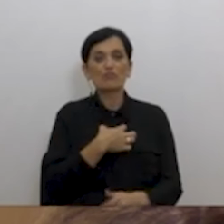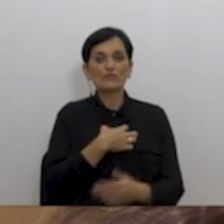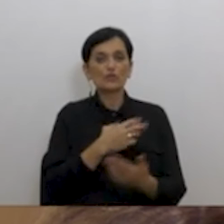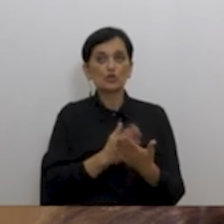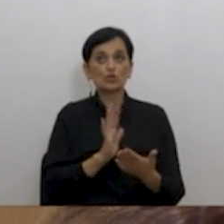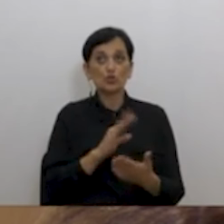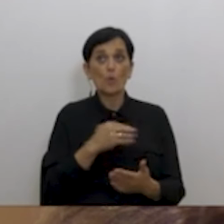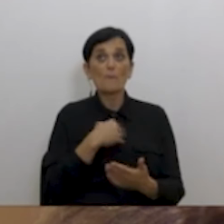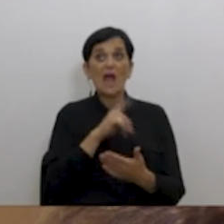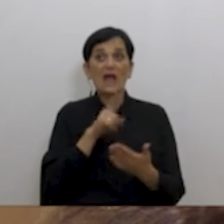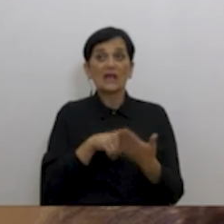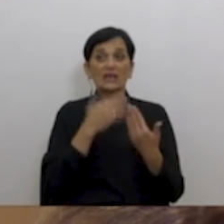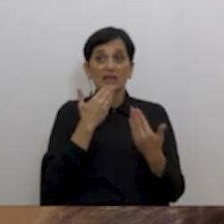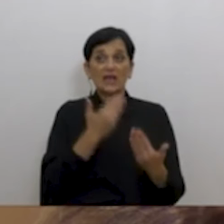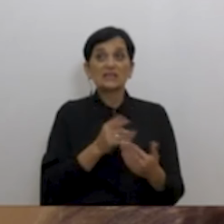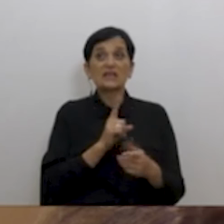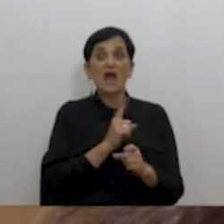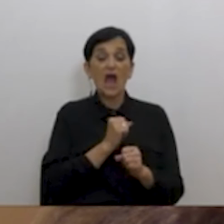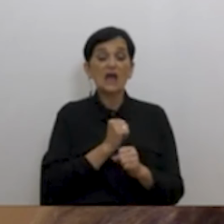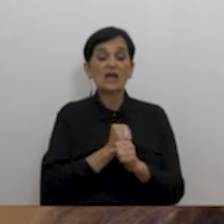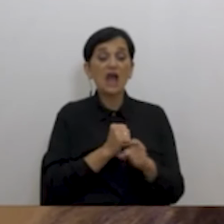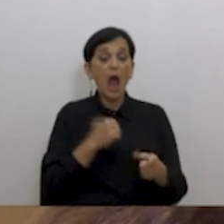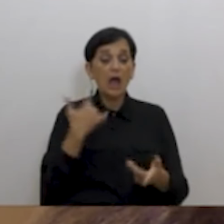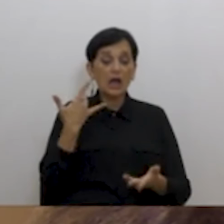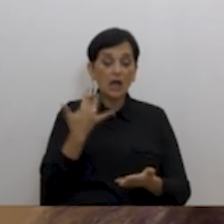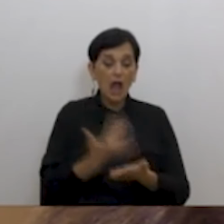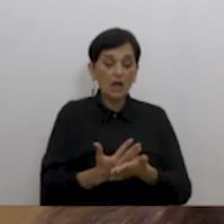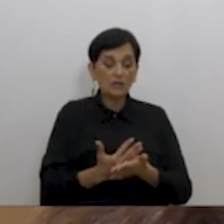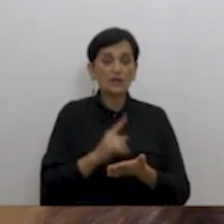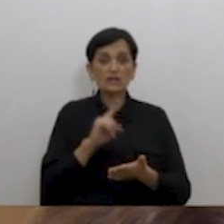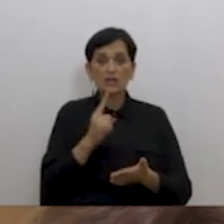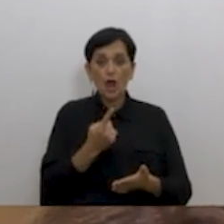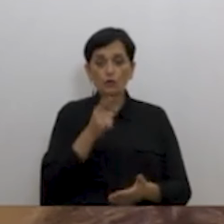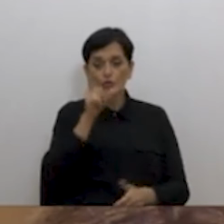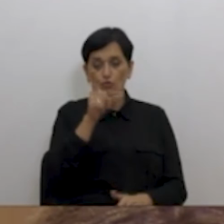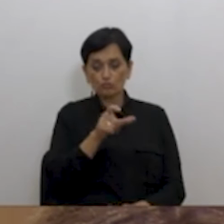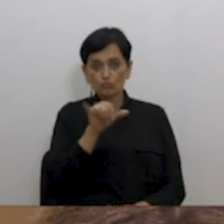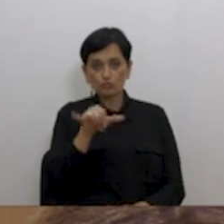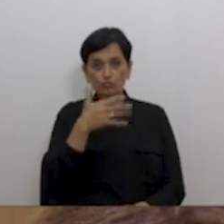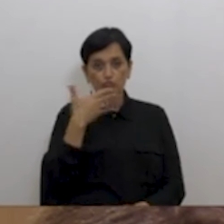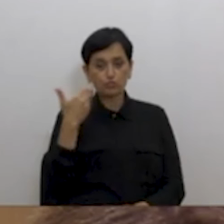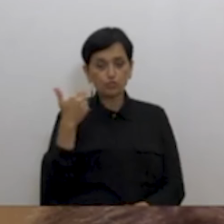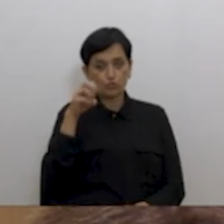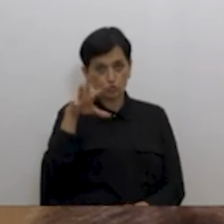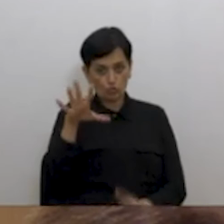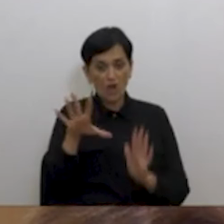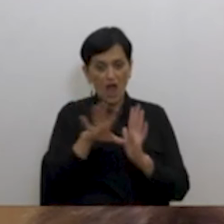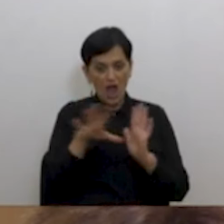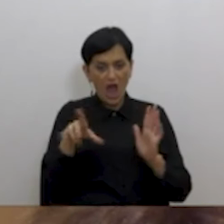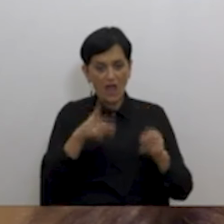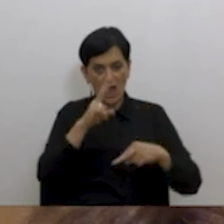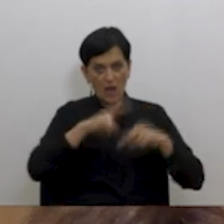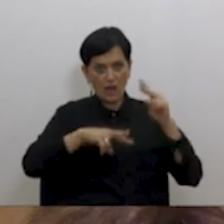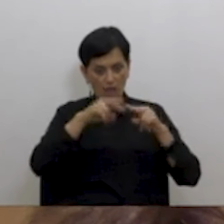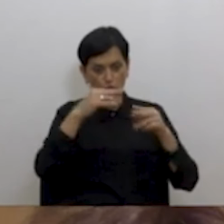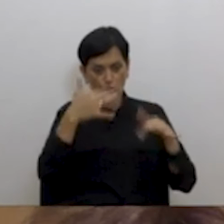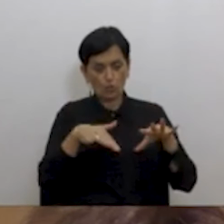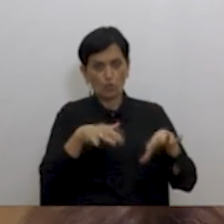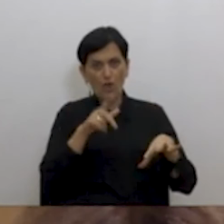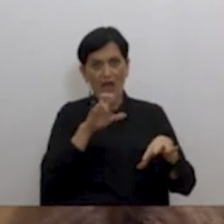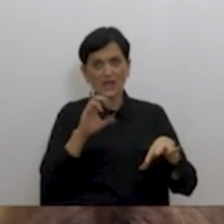მე გეკითხებით, რა გააკეთეთ აქამდე ან რატომ არ აქვს ხალხს შუქი, როდესაც ჰესები აშენებული, რატომ არ ჩაუდო მთავრობა?